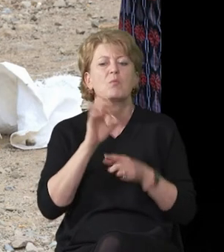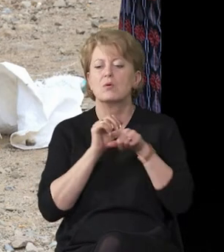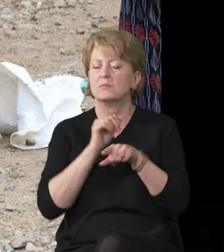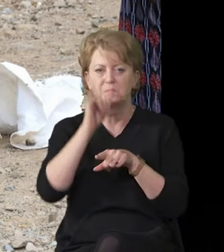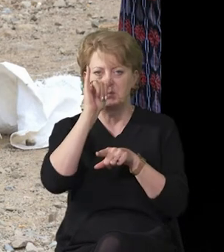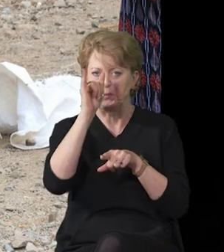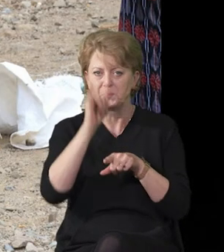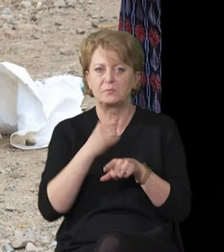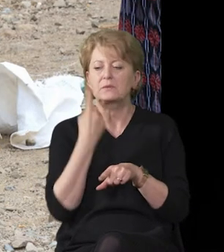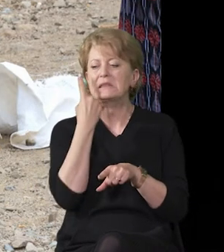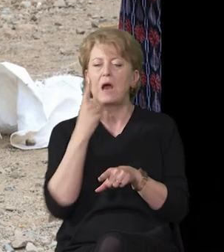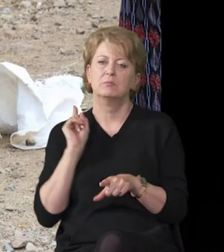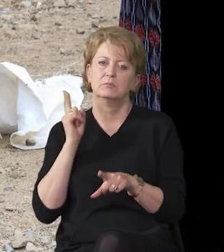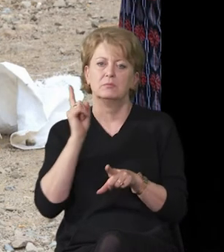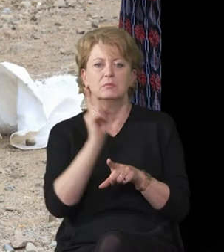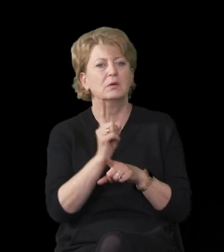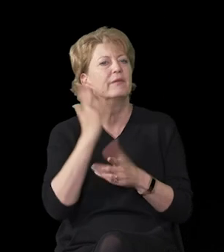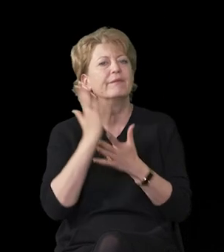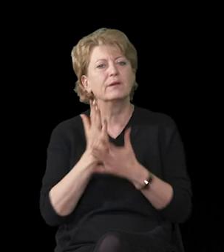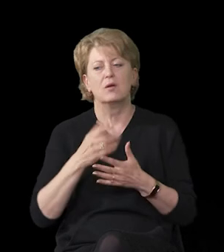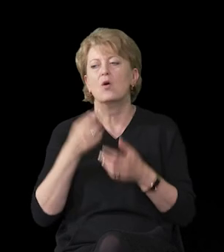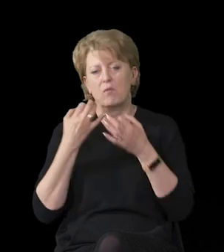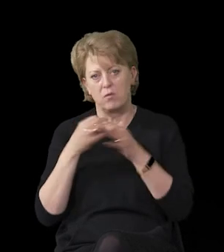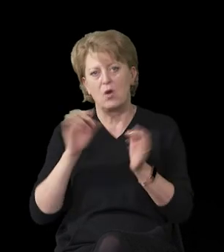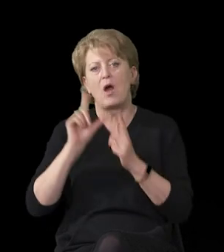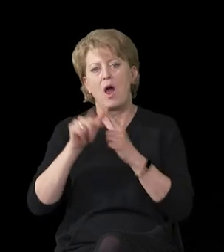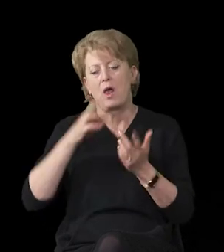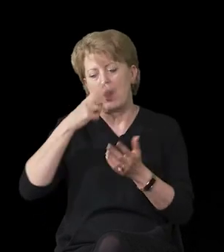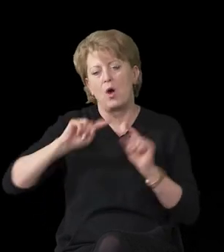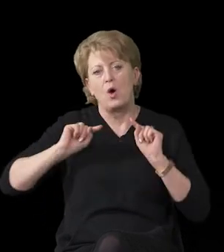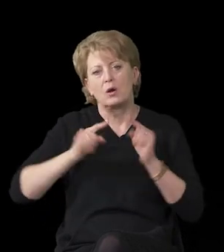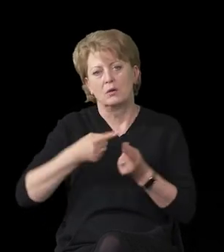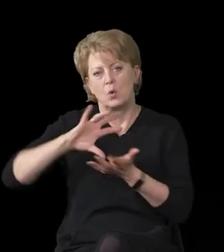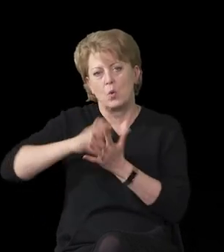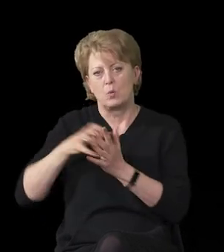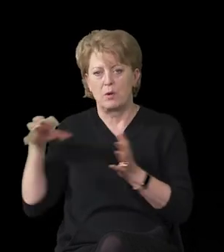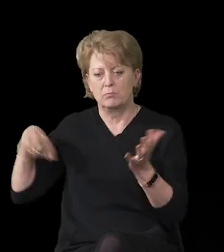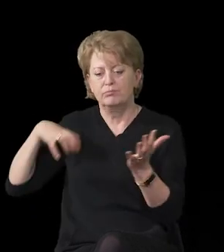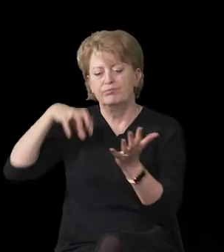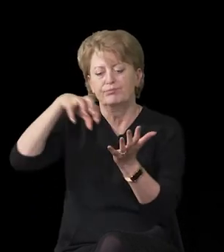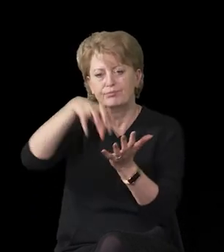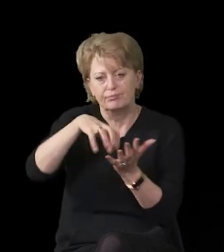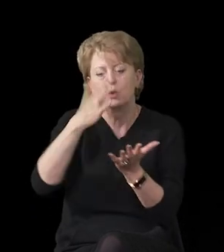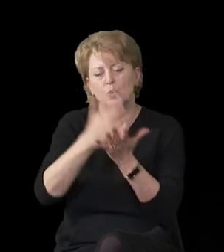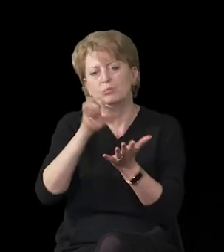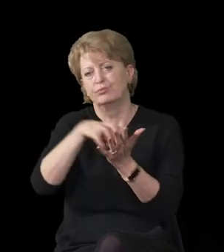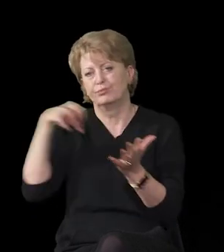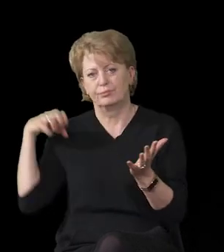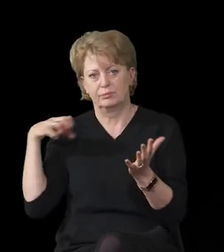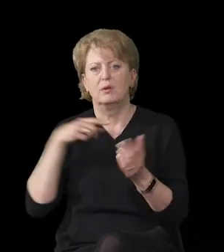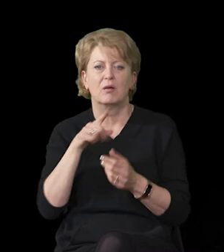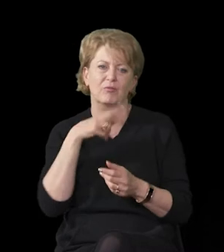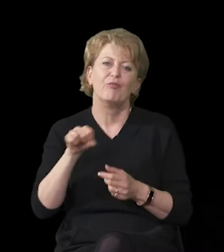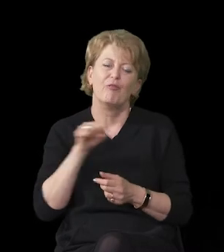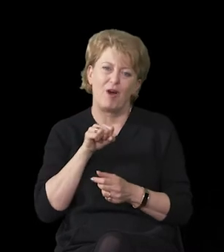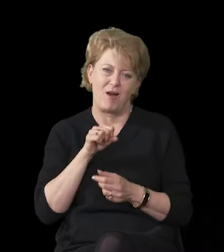tylko poprzez zorganizowaną grupę. No i najfajniejsze jak zwykle są dzieciaki. One są naprawdę bardzo